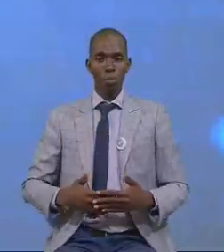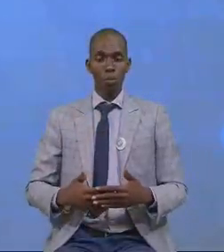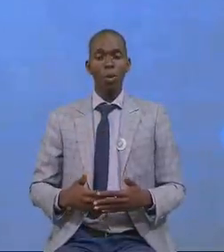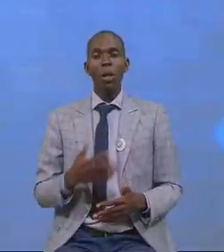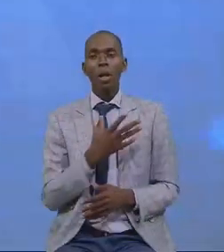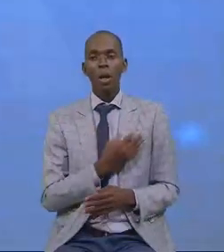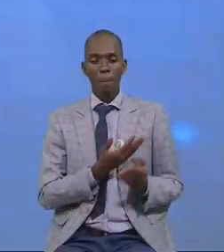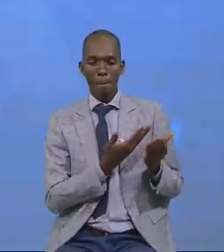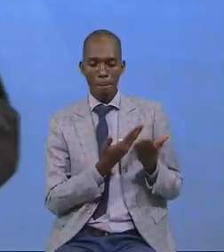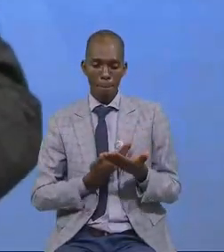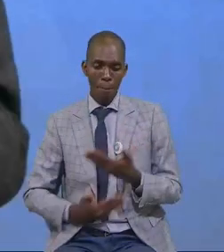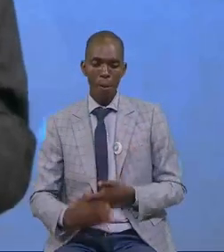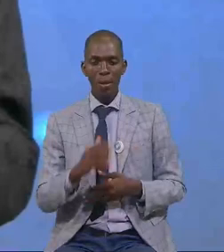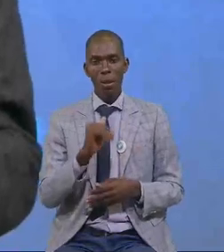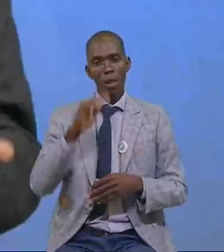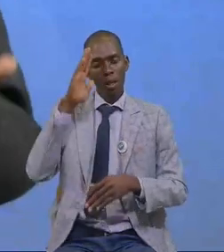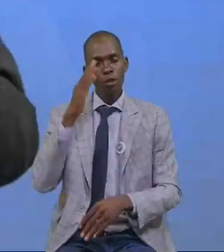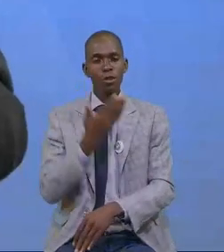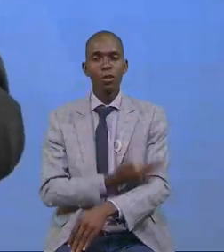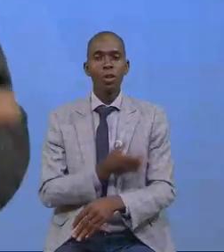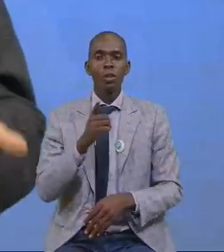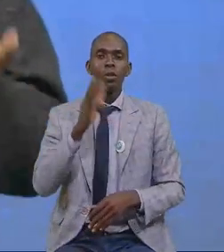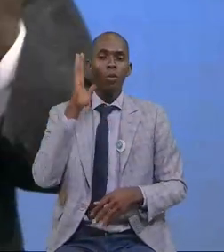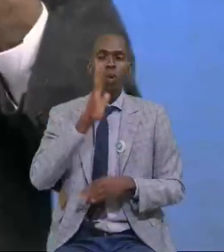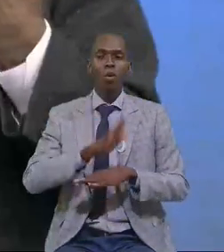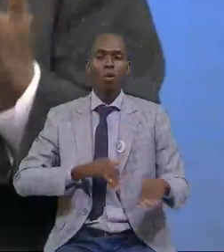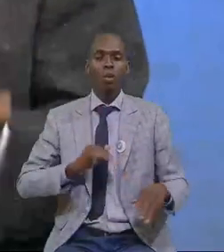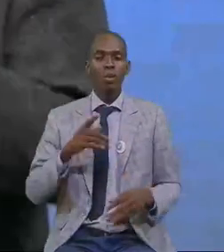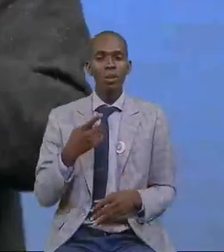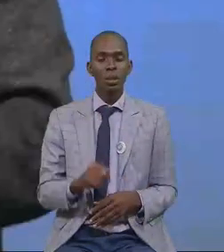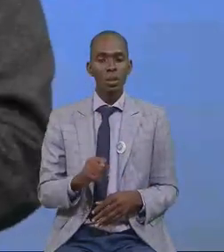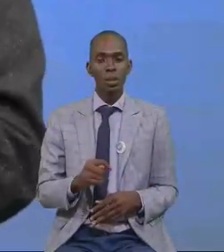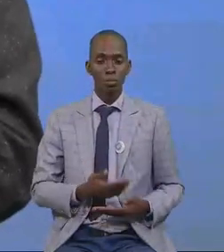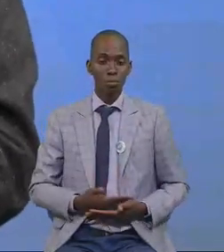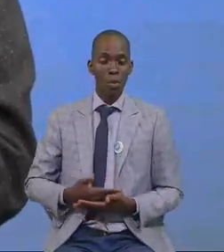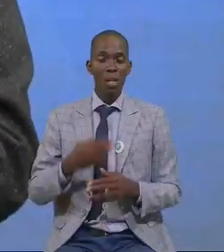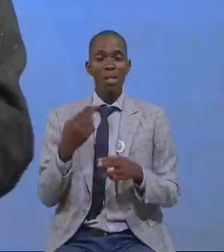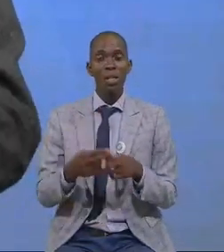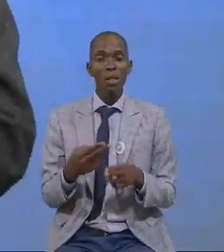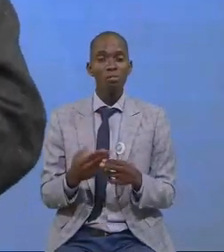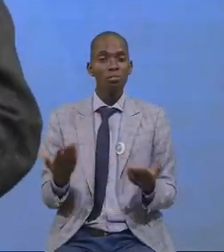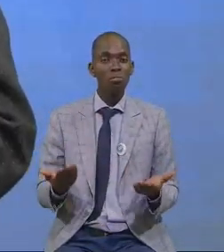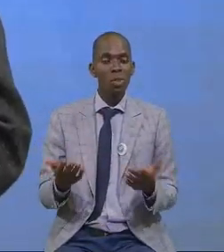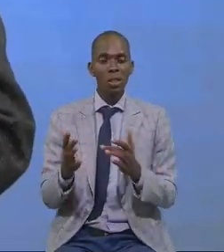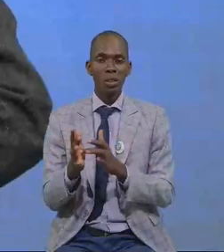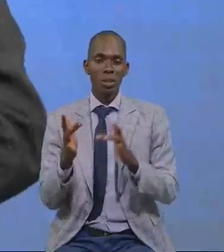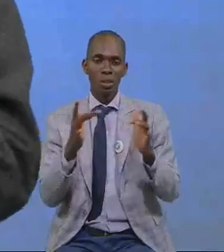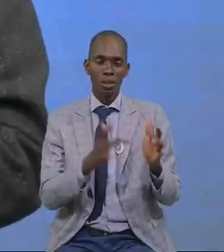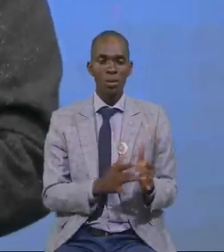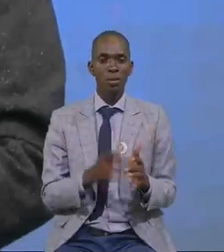tu enfanteras un fils, et tu lui donneras le nom de